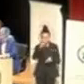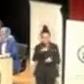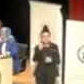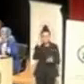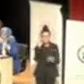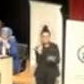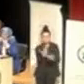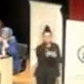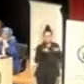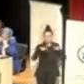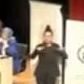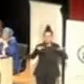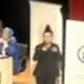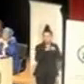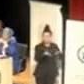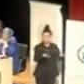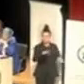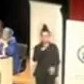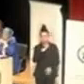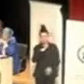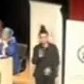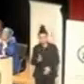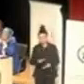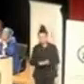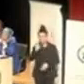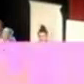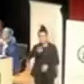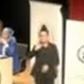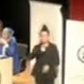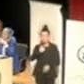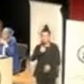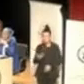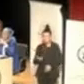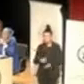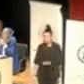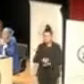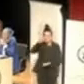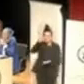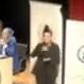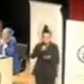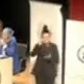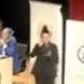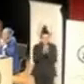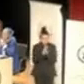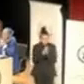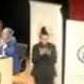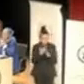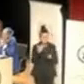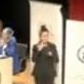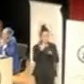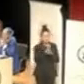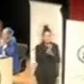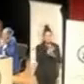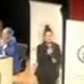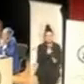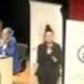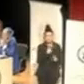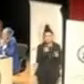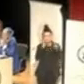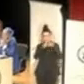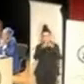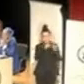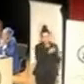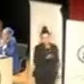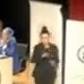da yayınlanmaktadır. Şimdi ben matbu eserlerin dışında neden dijital yayıncılığa